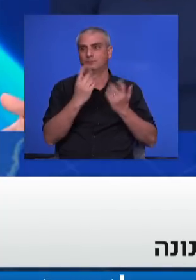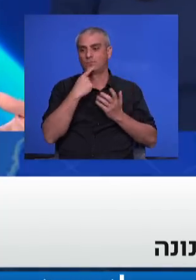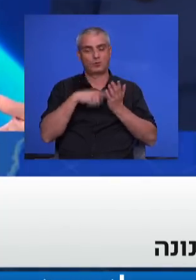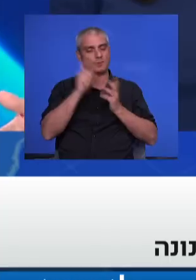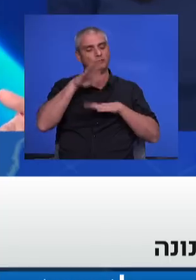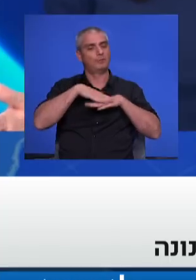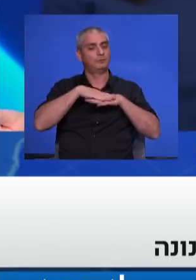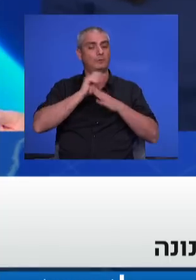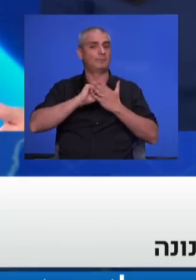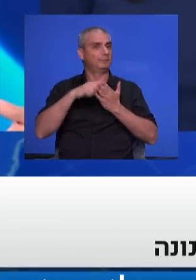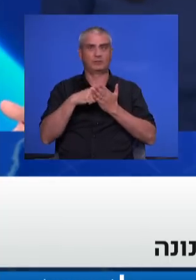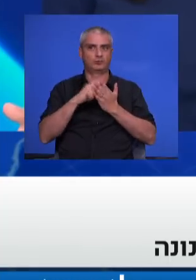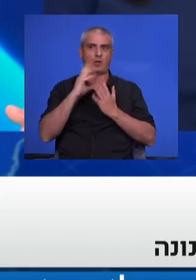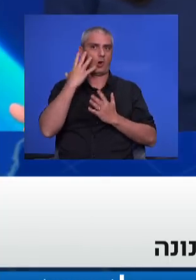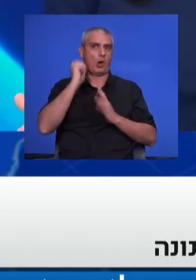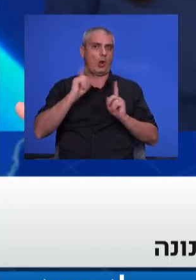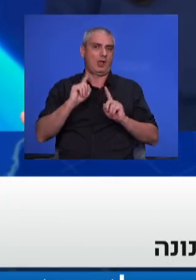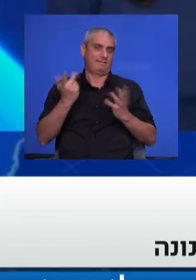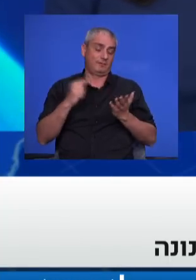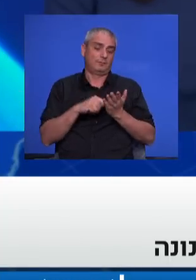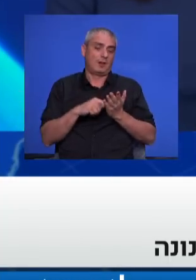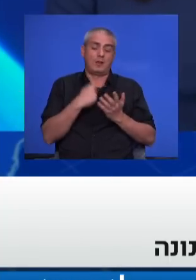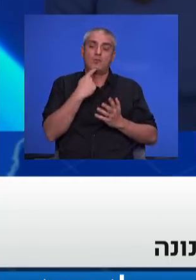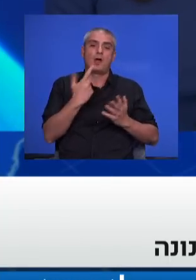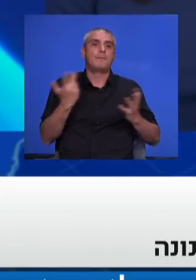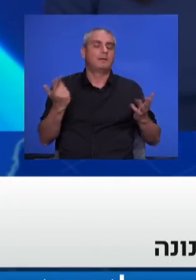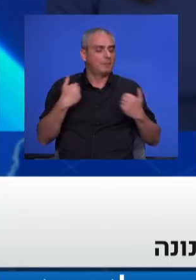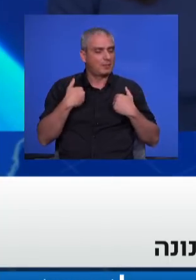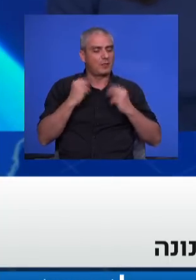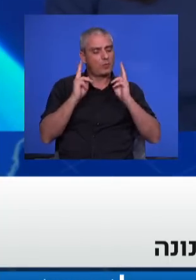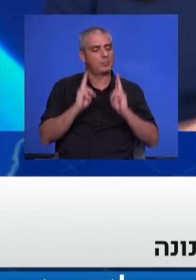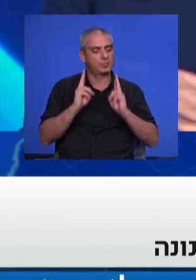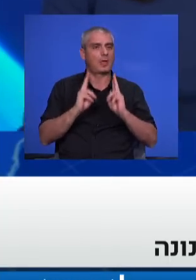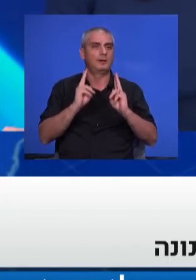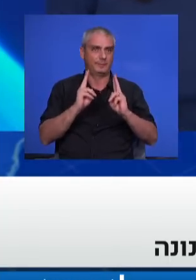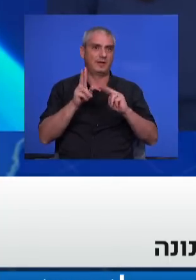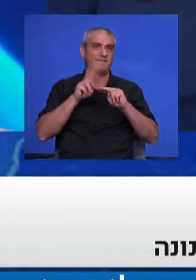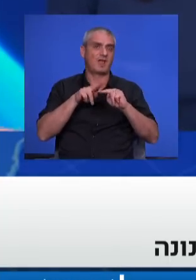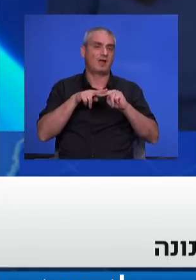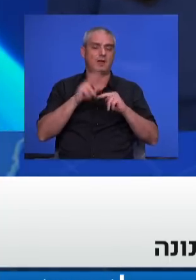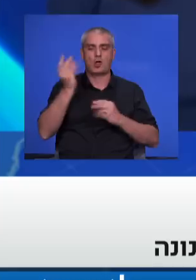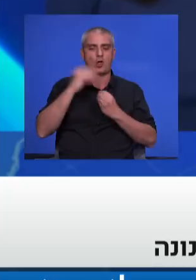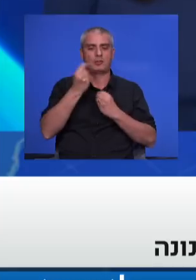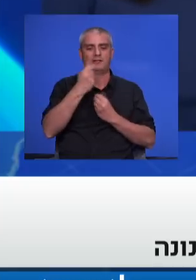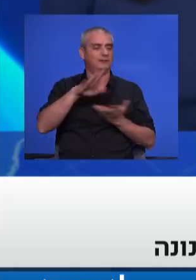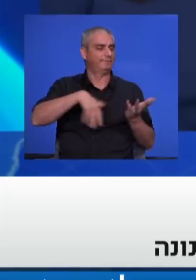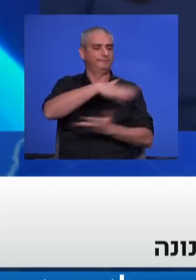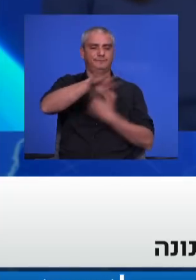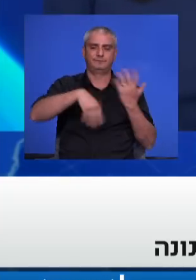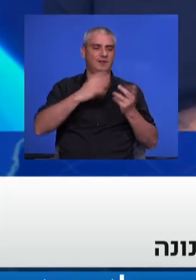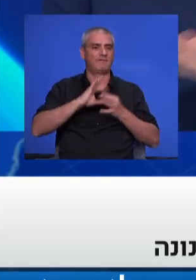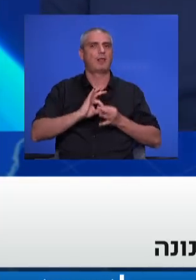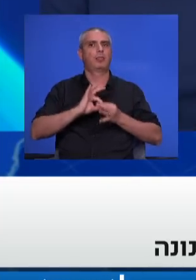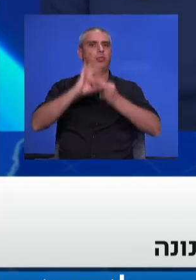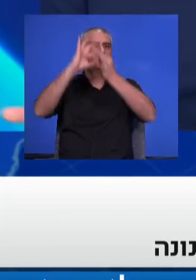המקצועי במשרד האוצר לא מאוד אוהב, כי הוא בא ואמר, אנחנו נקפיא את הדברים האלה ואז יהיה עוד כסף שמסתובב חופשי והאינפלציה